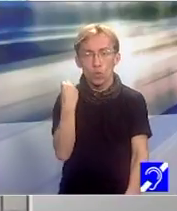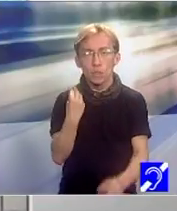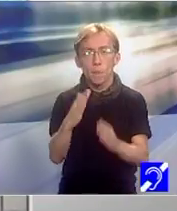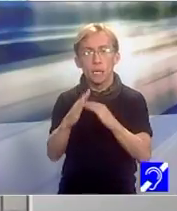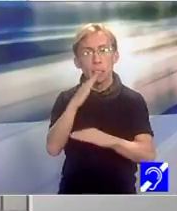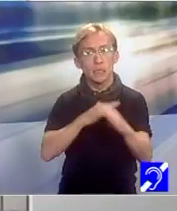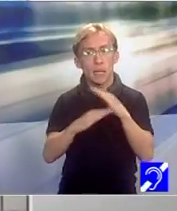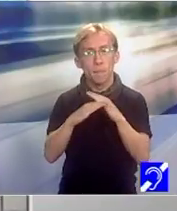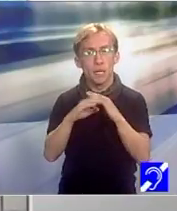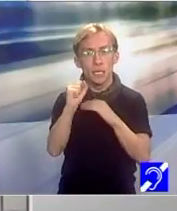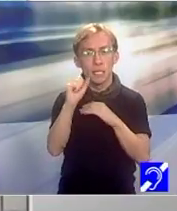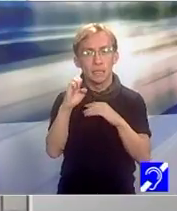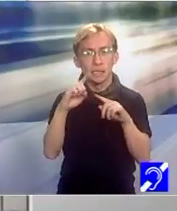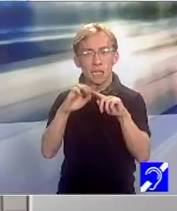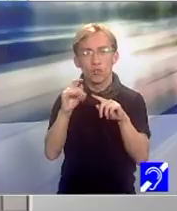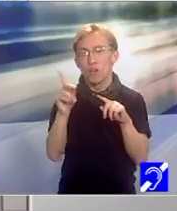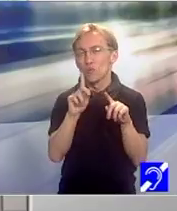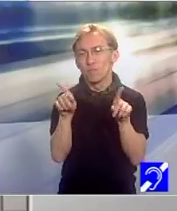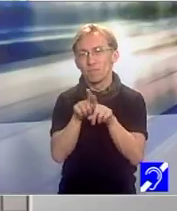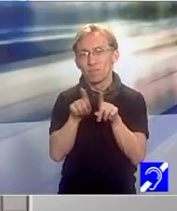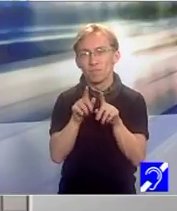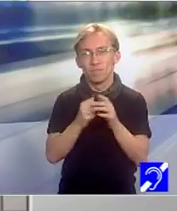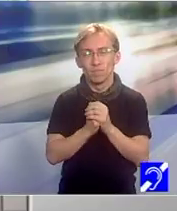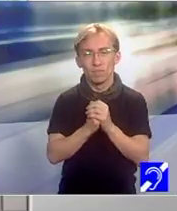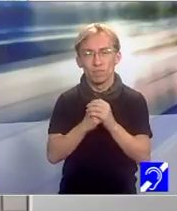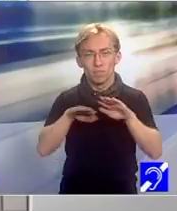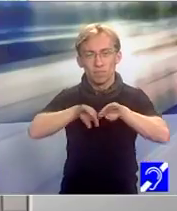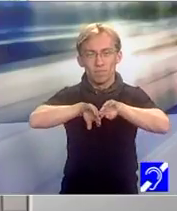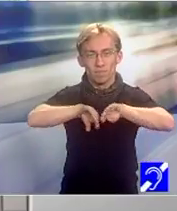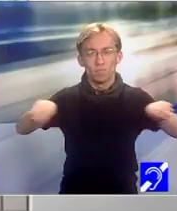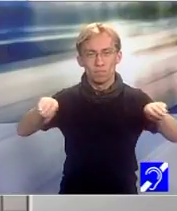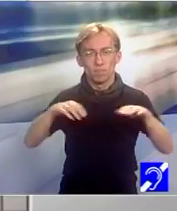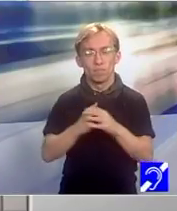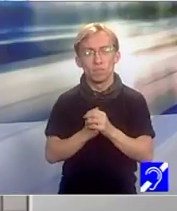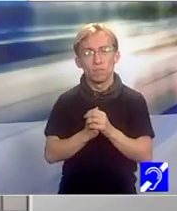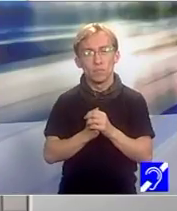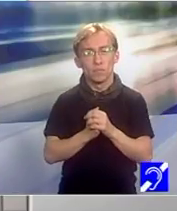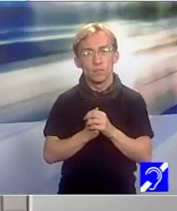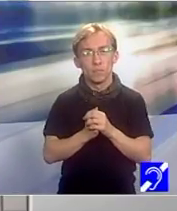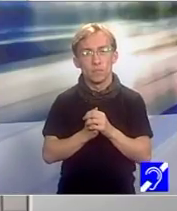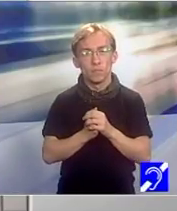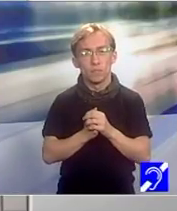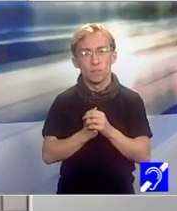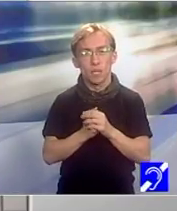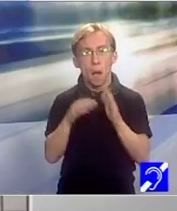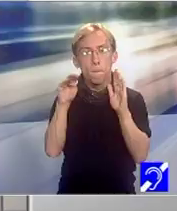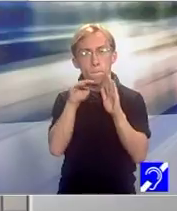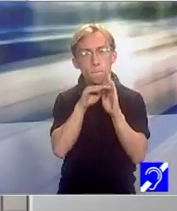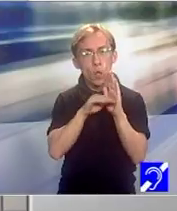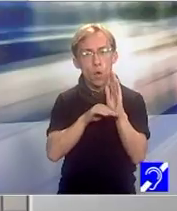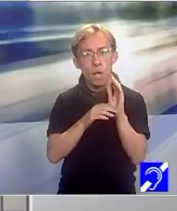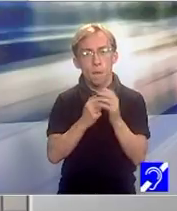și sexualitatea nu sunt ca apa și uleiul. Am mai spus asta. Nu se exclud reciproc. Sunt, nu știu, programe care pot